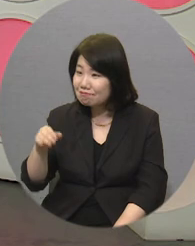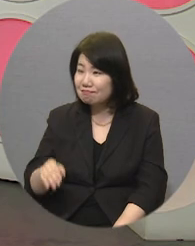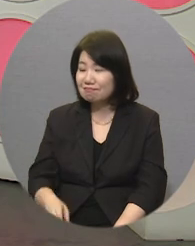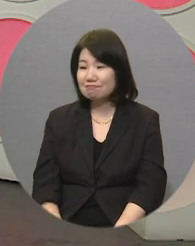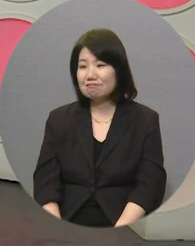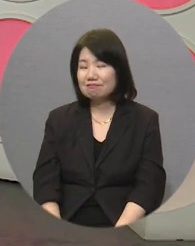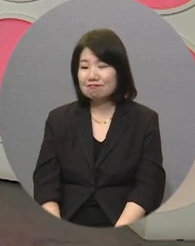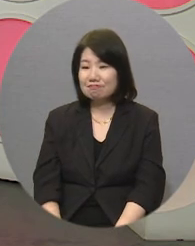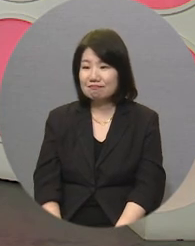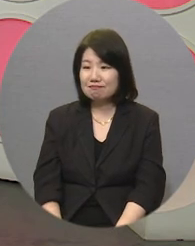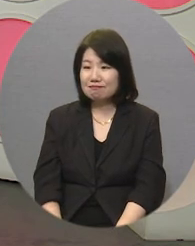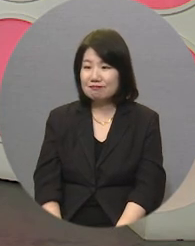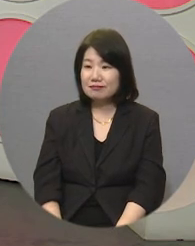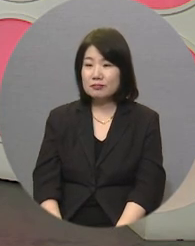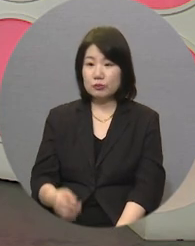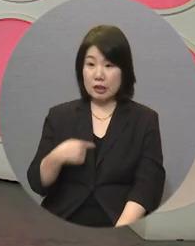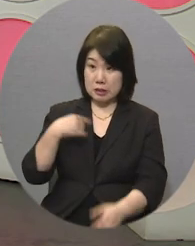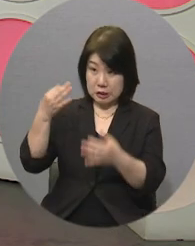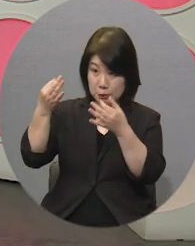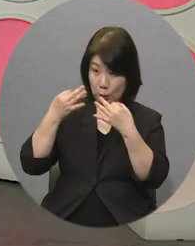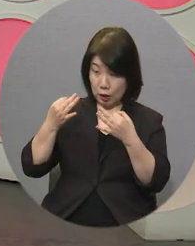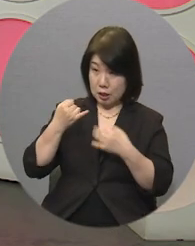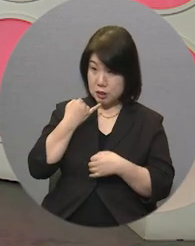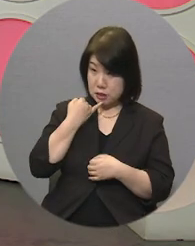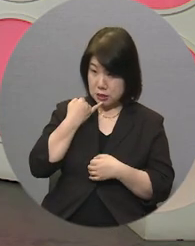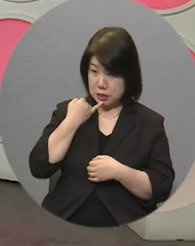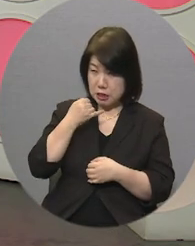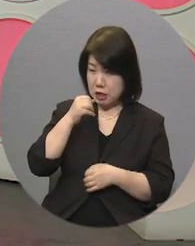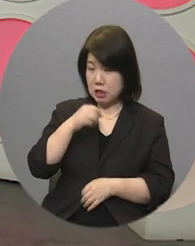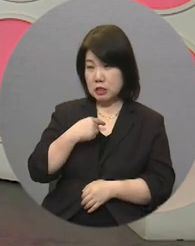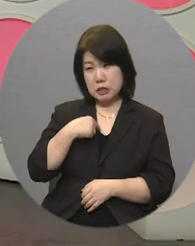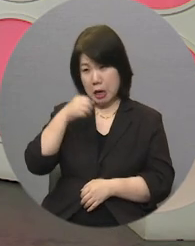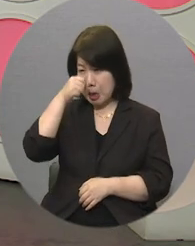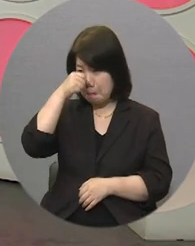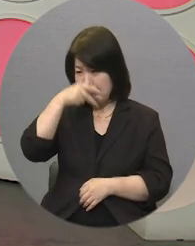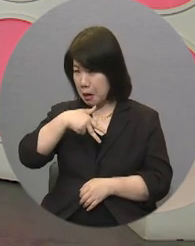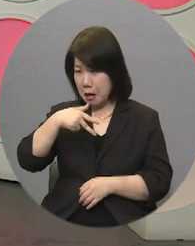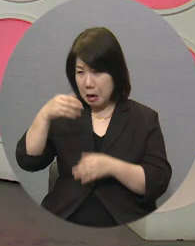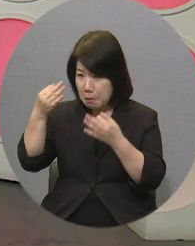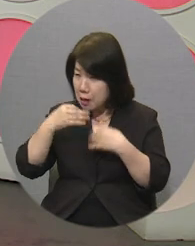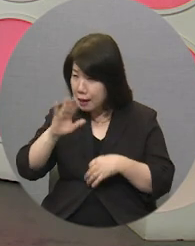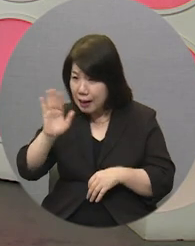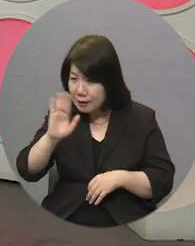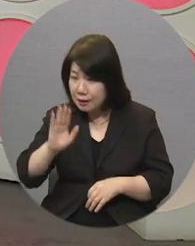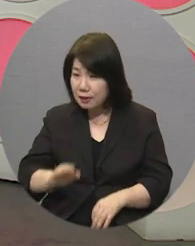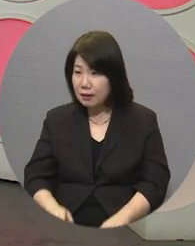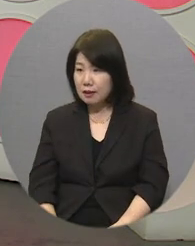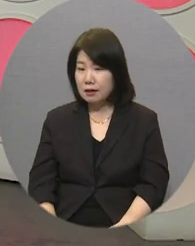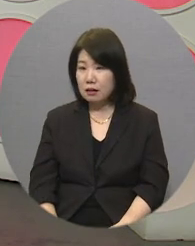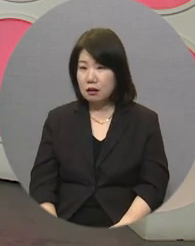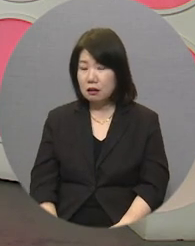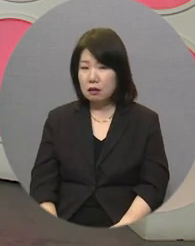사장님, 보기에도 괜찮아요? 초라해 보이진 않나요?